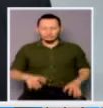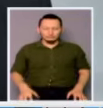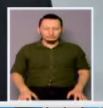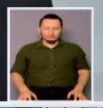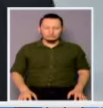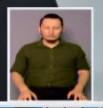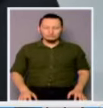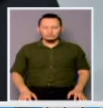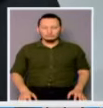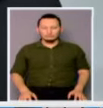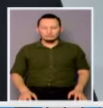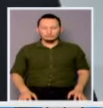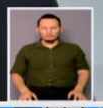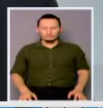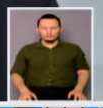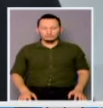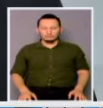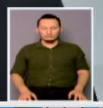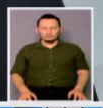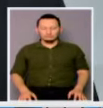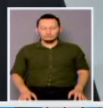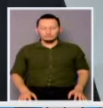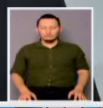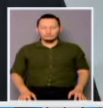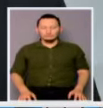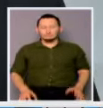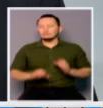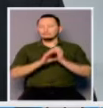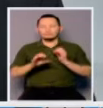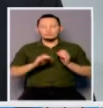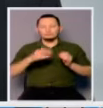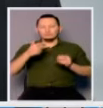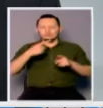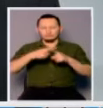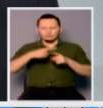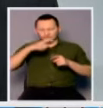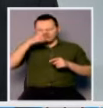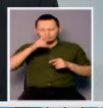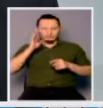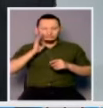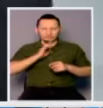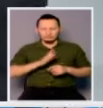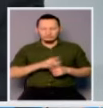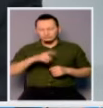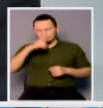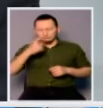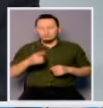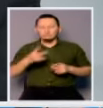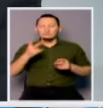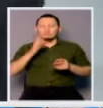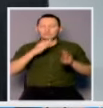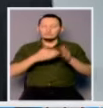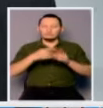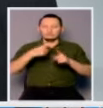вычить, потому что она мало того, что была грязновата, она еще нагрелась. 30 градусов в Урале была температура воды. Турбин рассчитан на работу